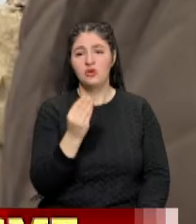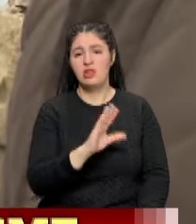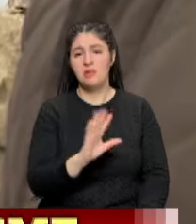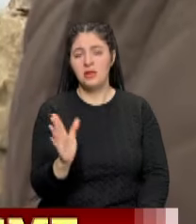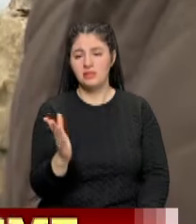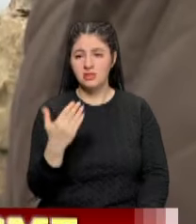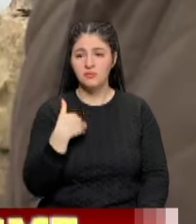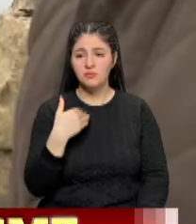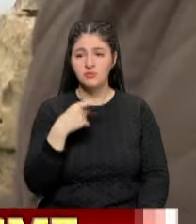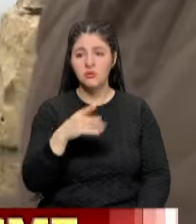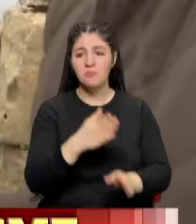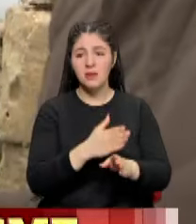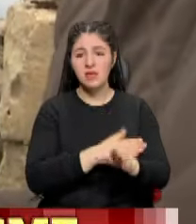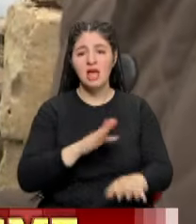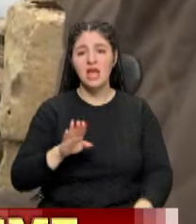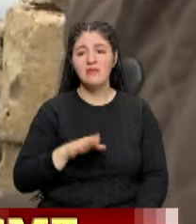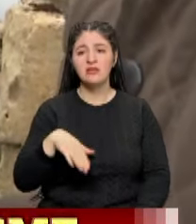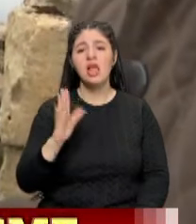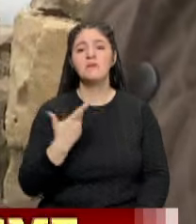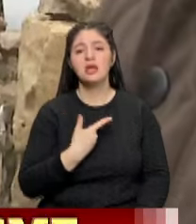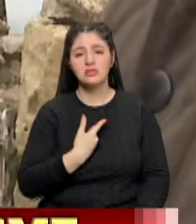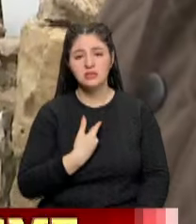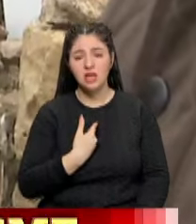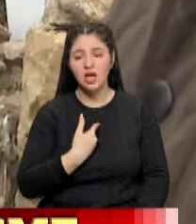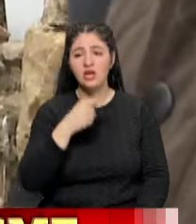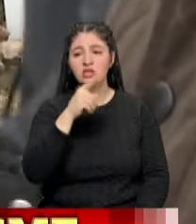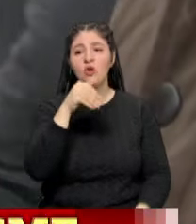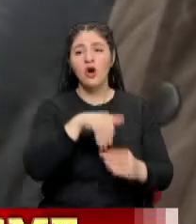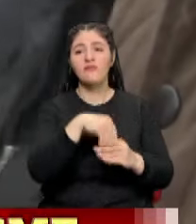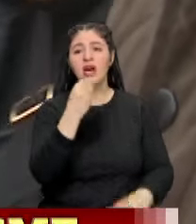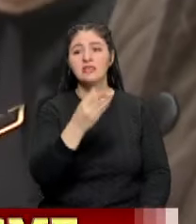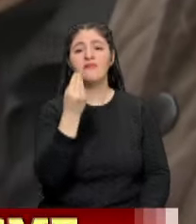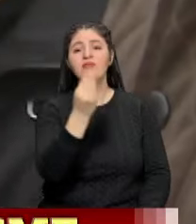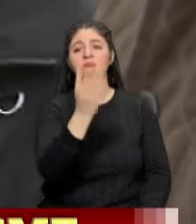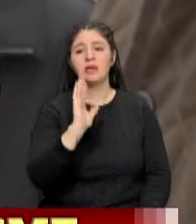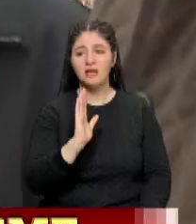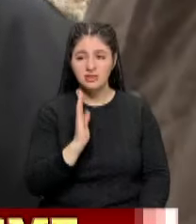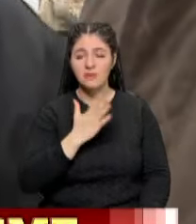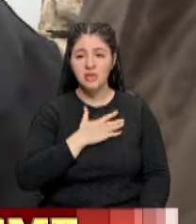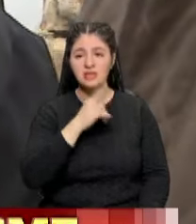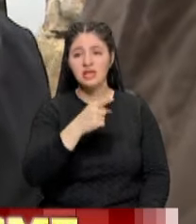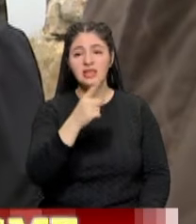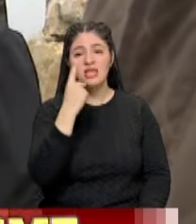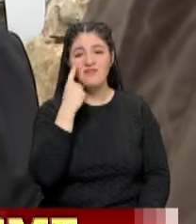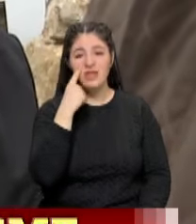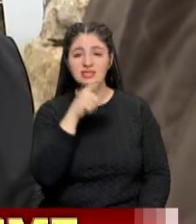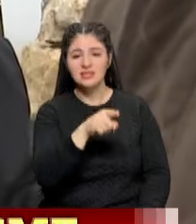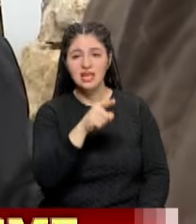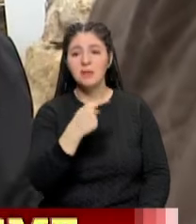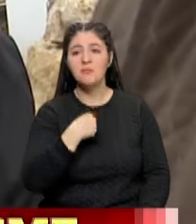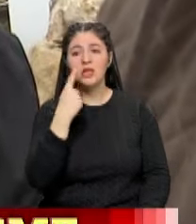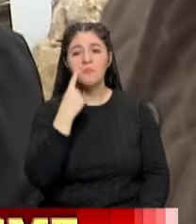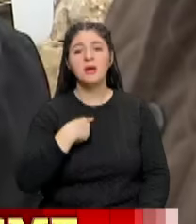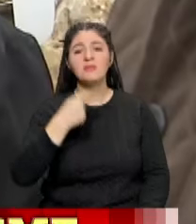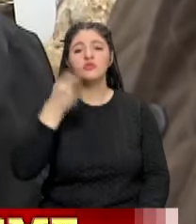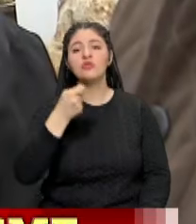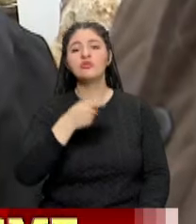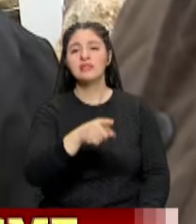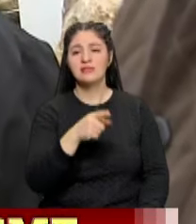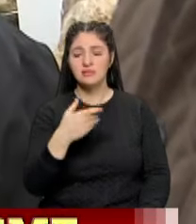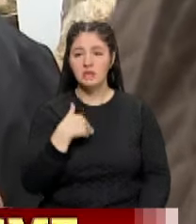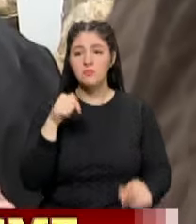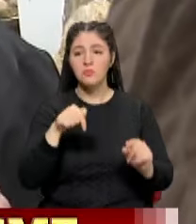olmaz. Biz bu memleketin evladı değil miyiz? Sana oy versem de vermesen de sen devletsen bana bakmakla